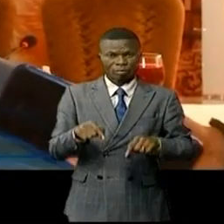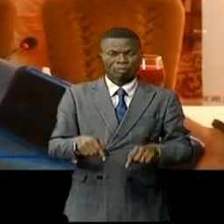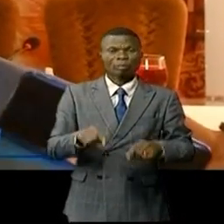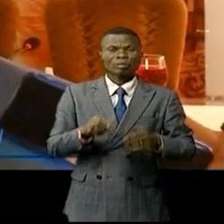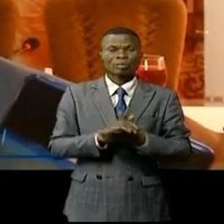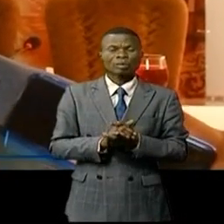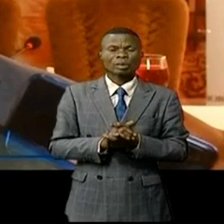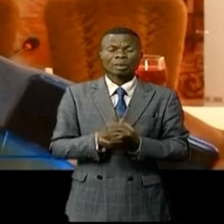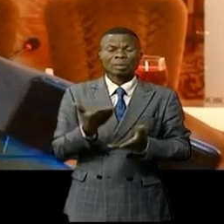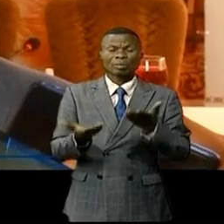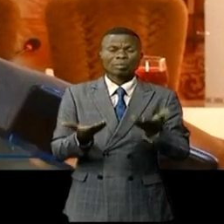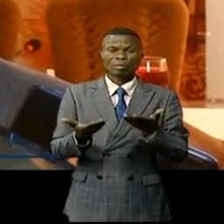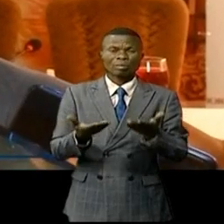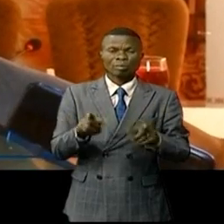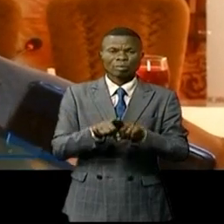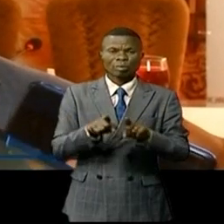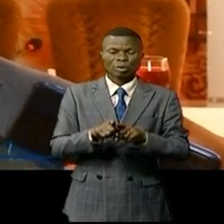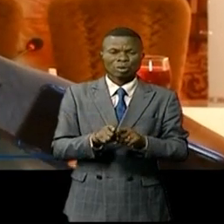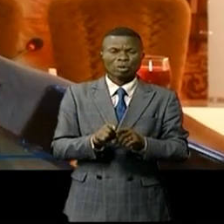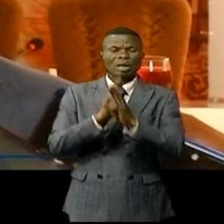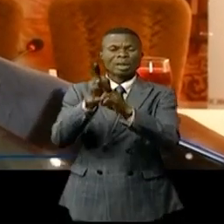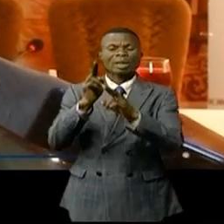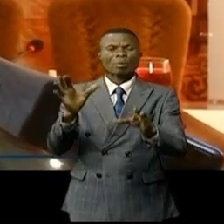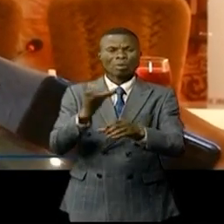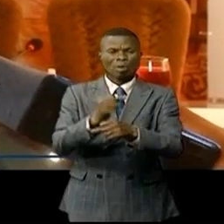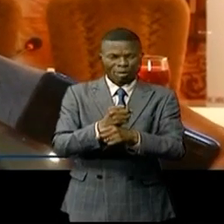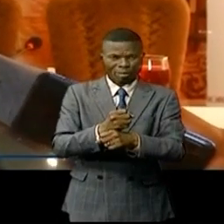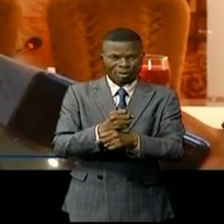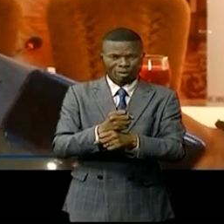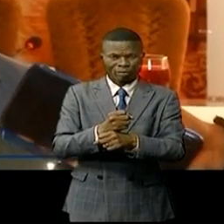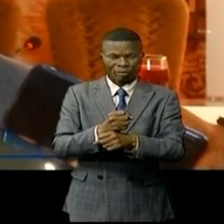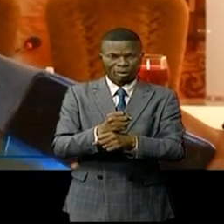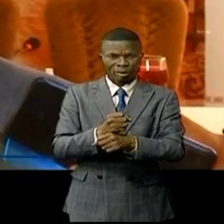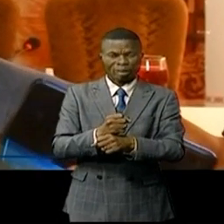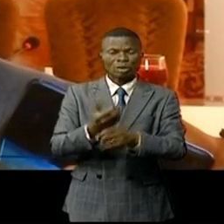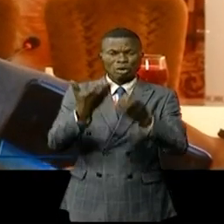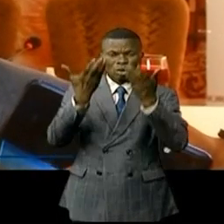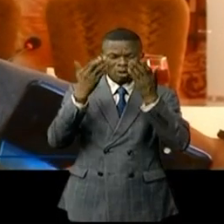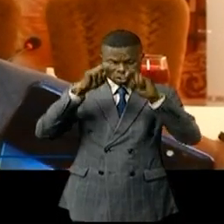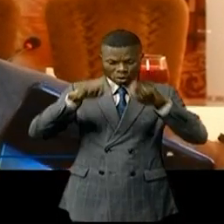un peu la restitution du rapport de cette